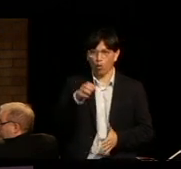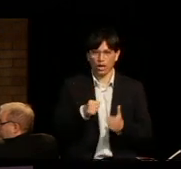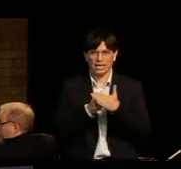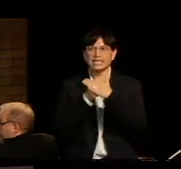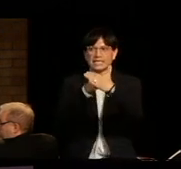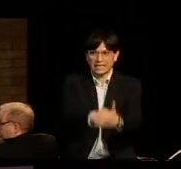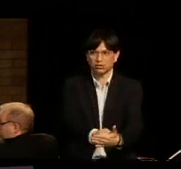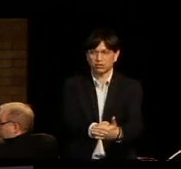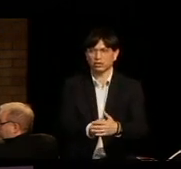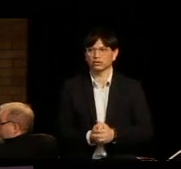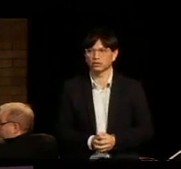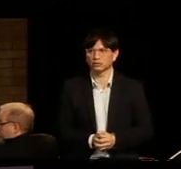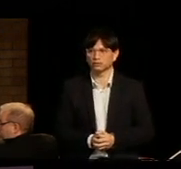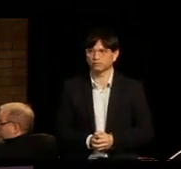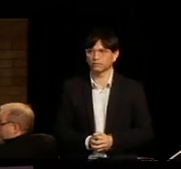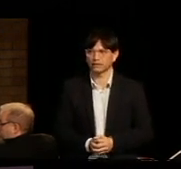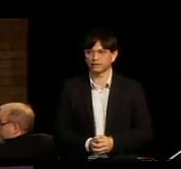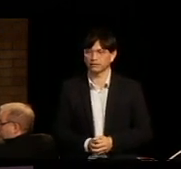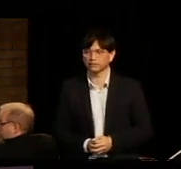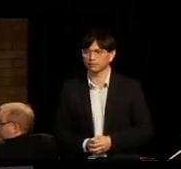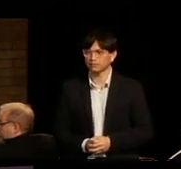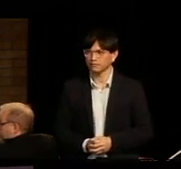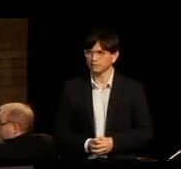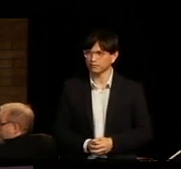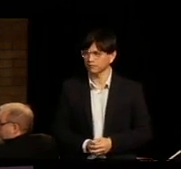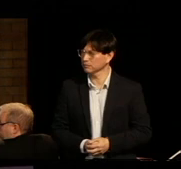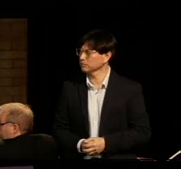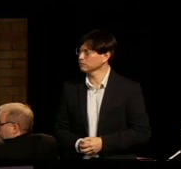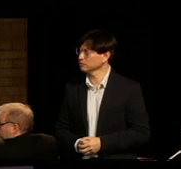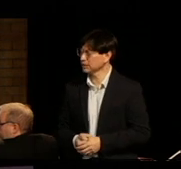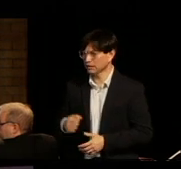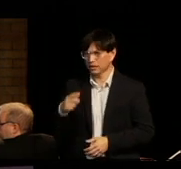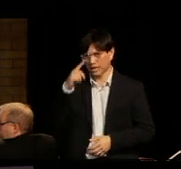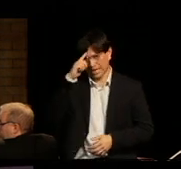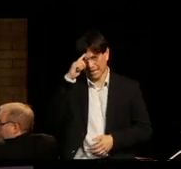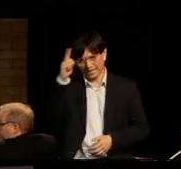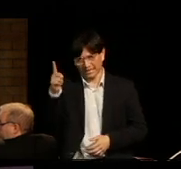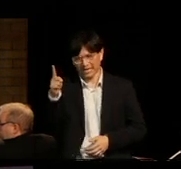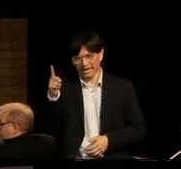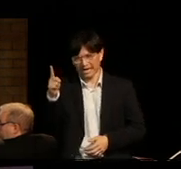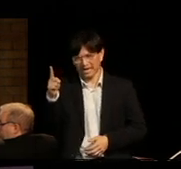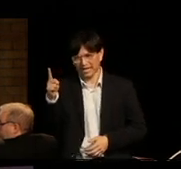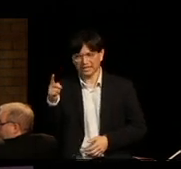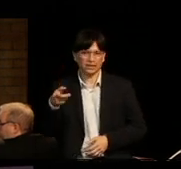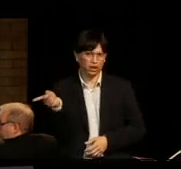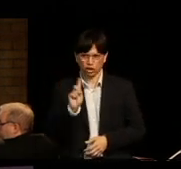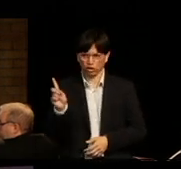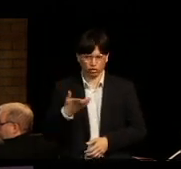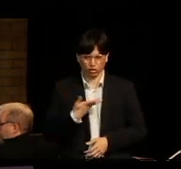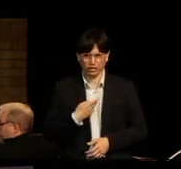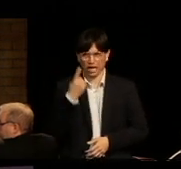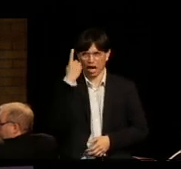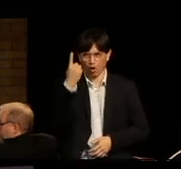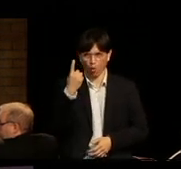sostegno nella stragrande maggioranza dei casi l'ideale è che non ci sia un